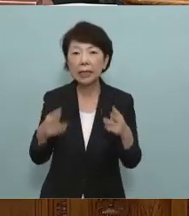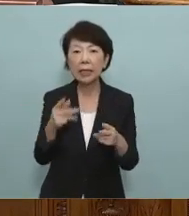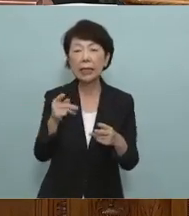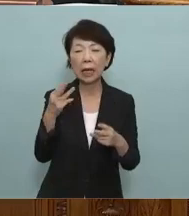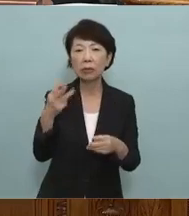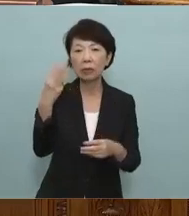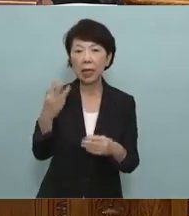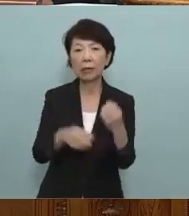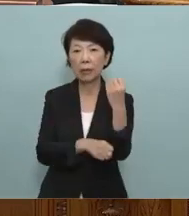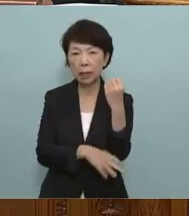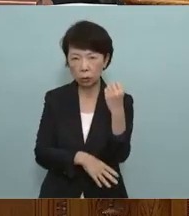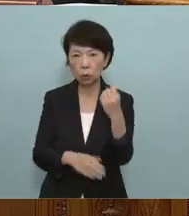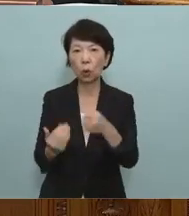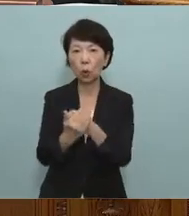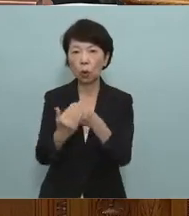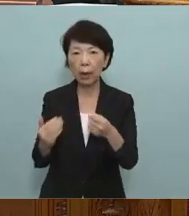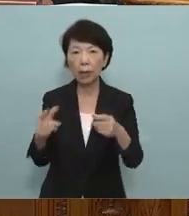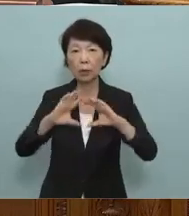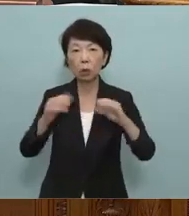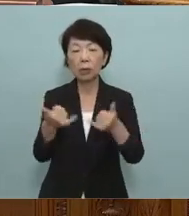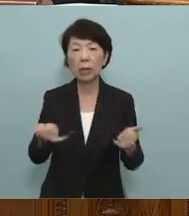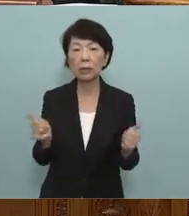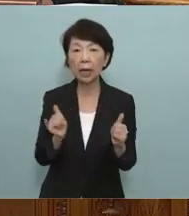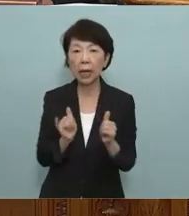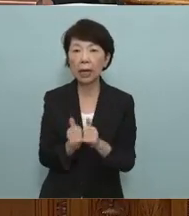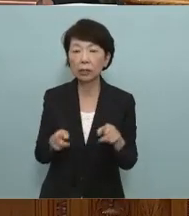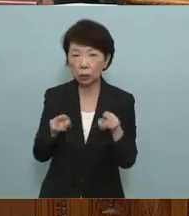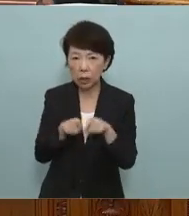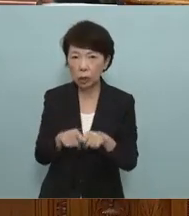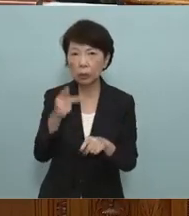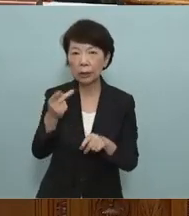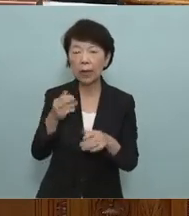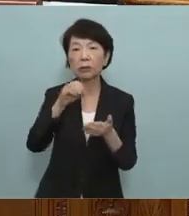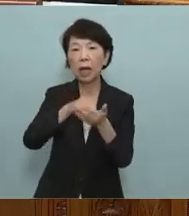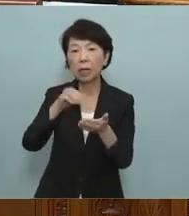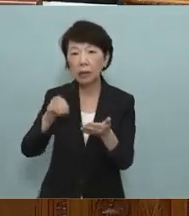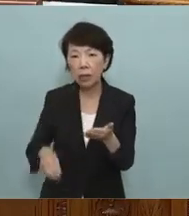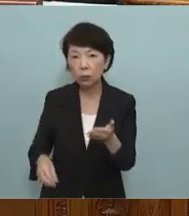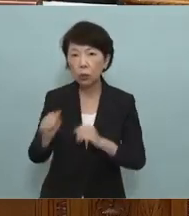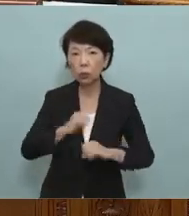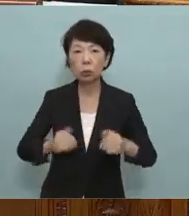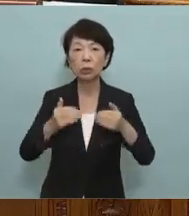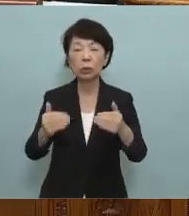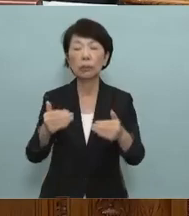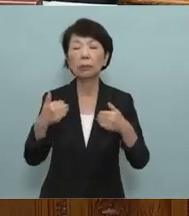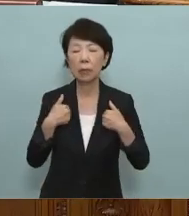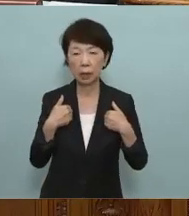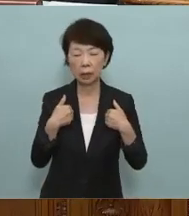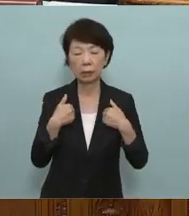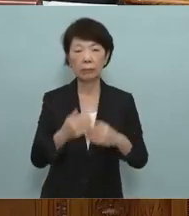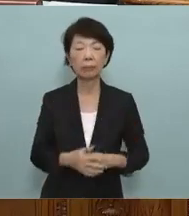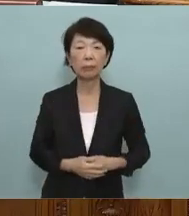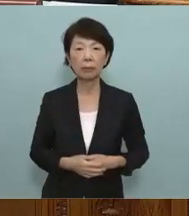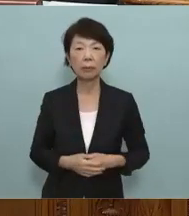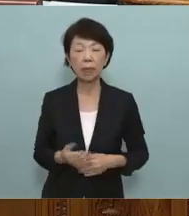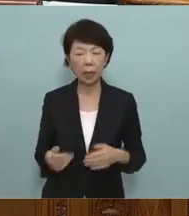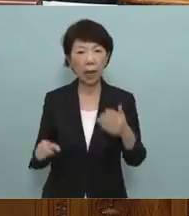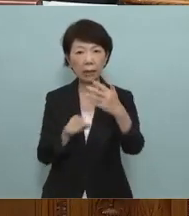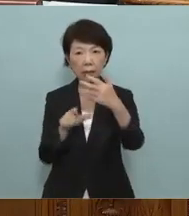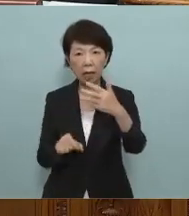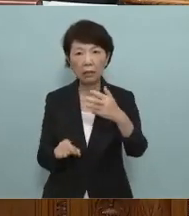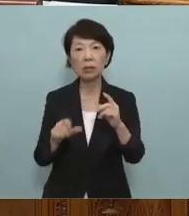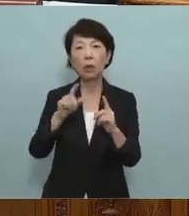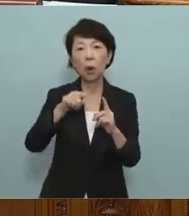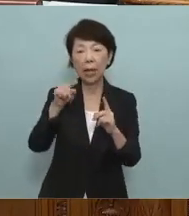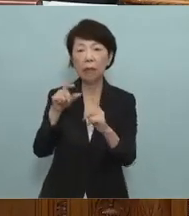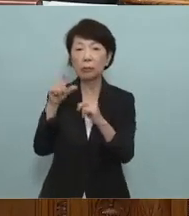国際社会と結束して核廃絶に向けた取り組みを進めるべきです。8月の